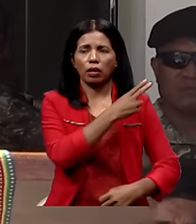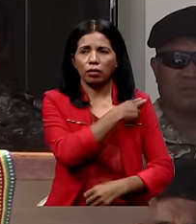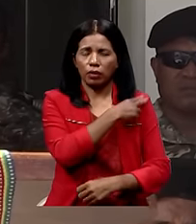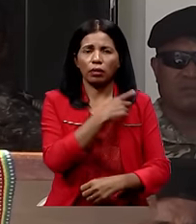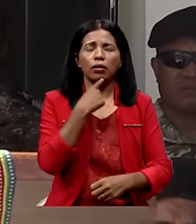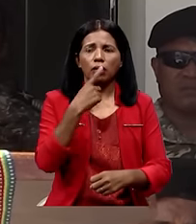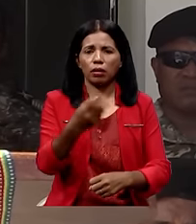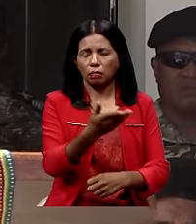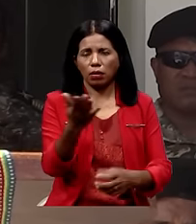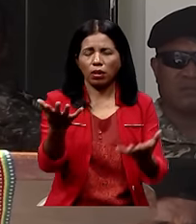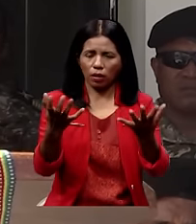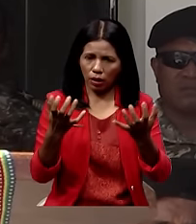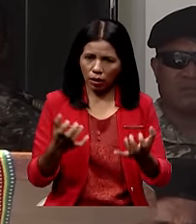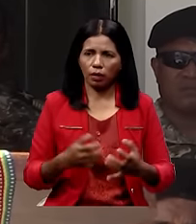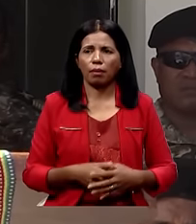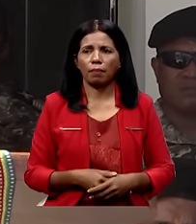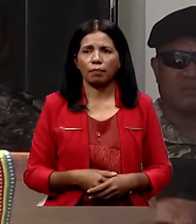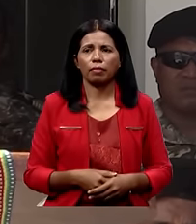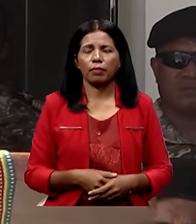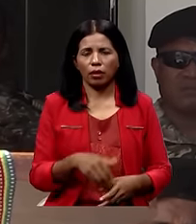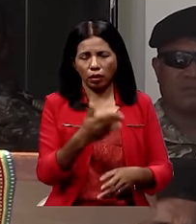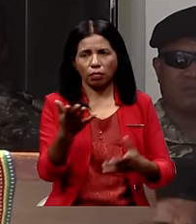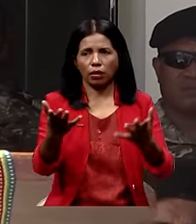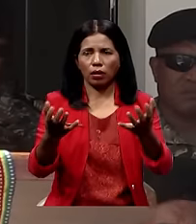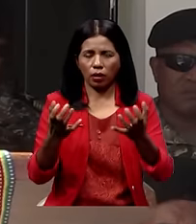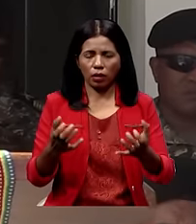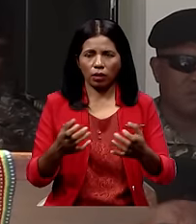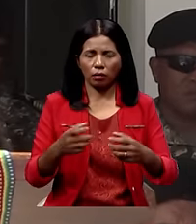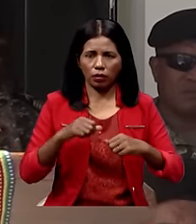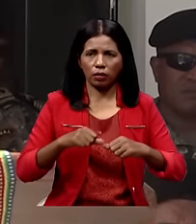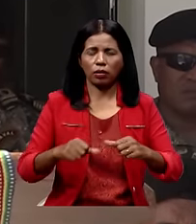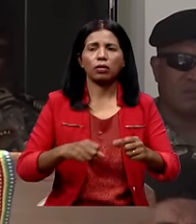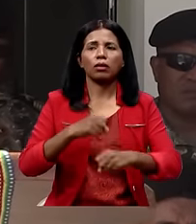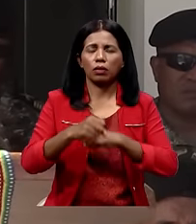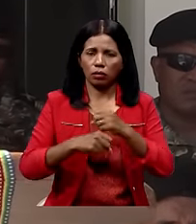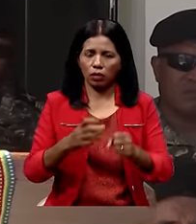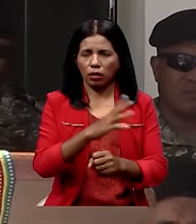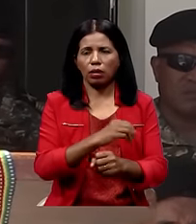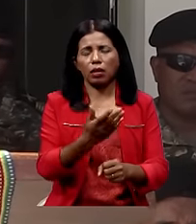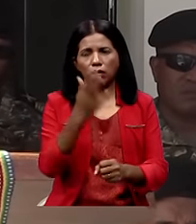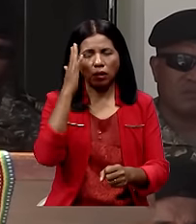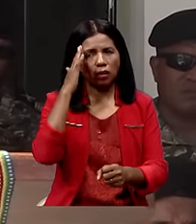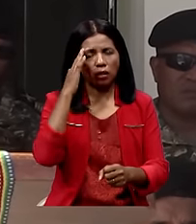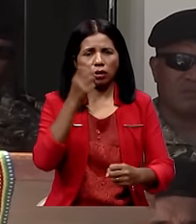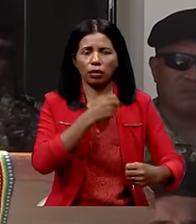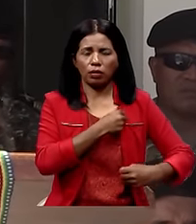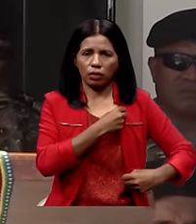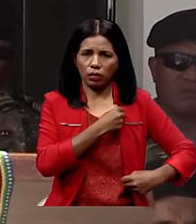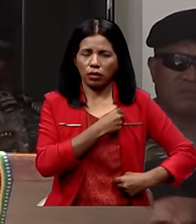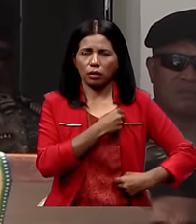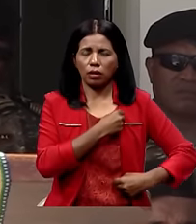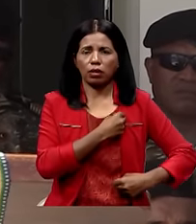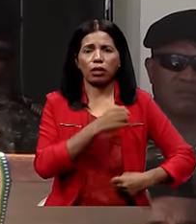tono, emila akar glory susah. Atu hatene kata forces armadas